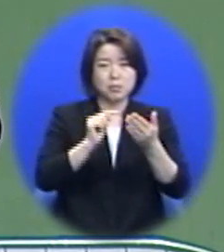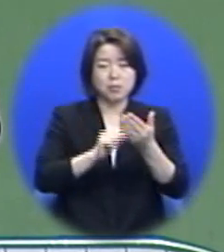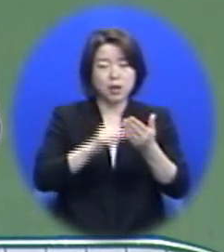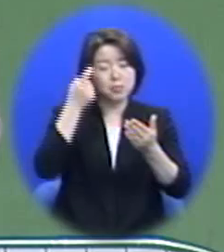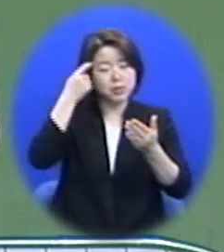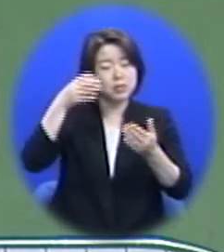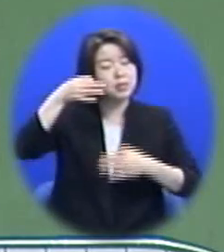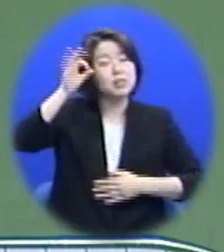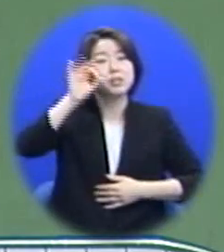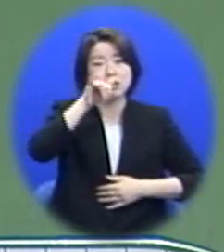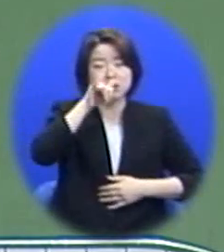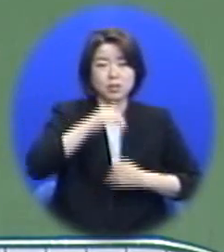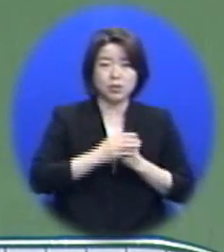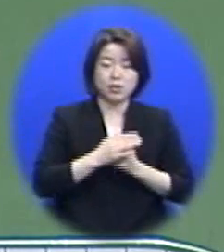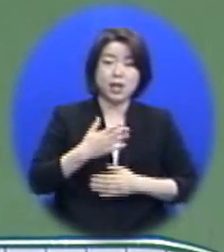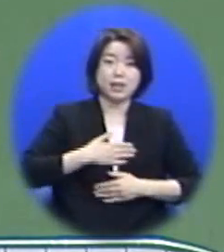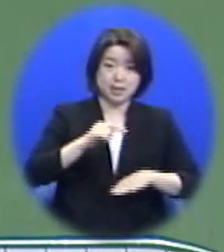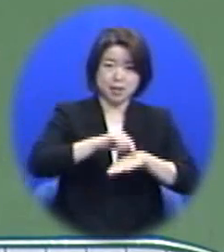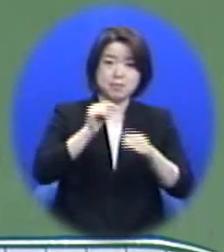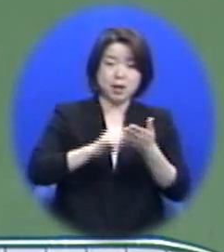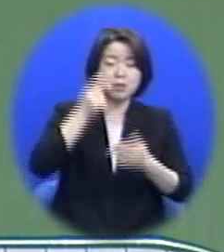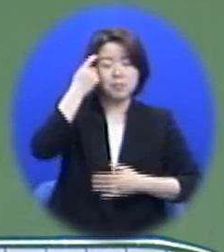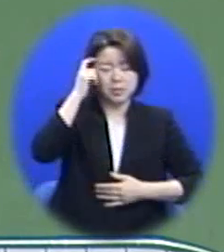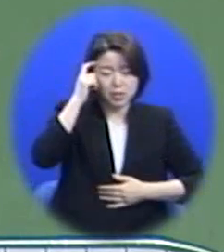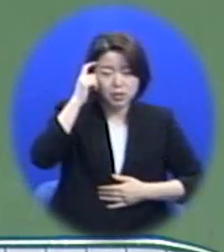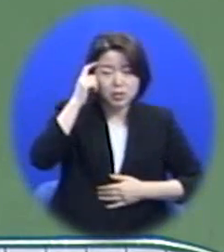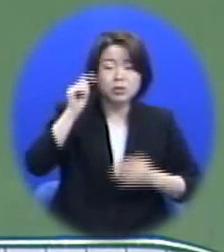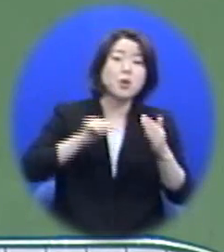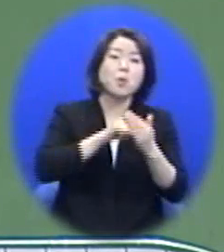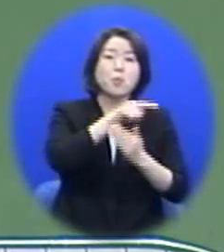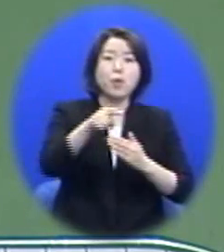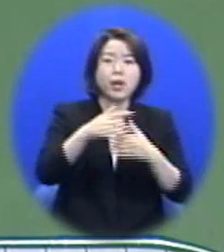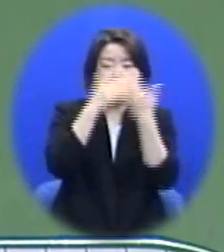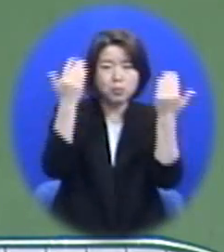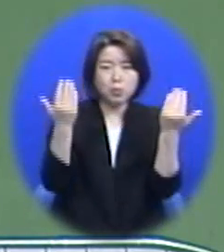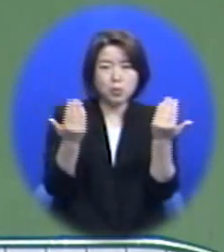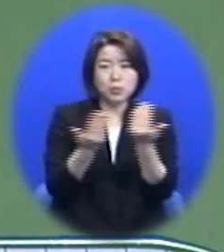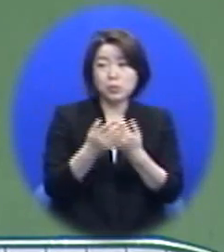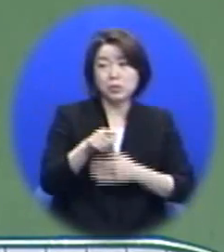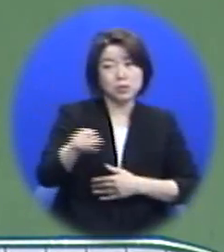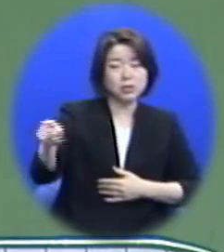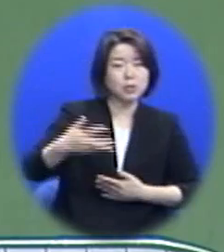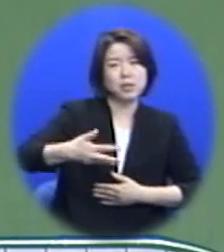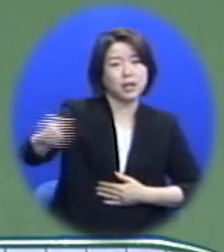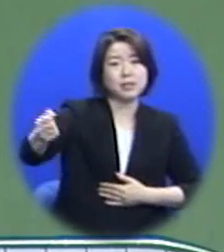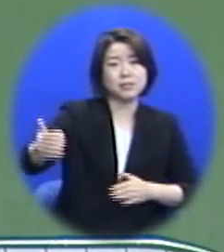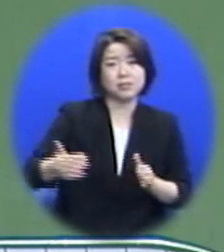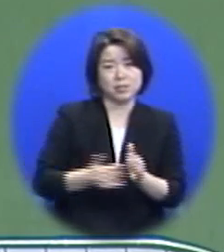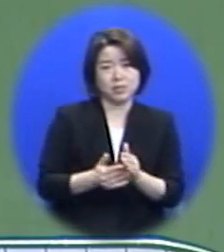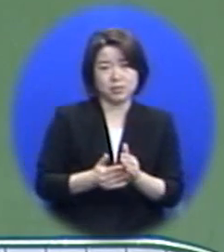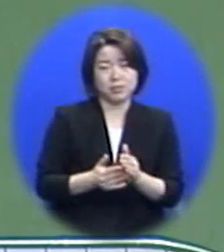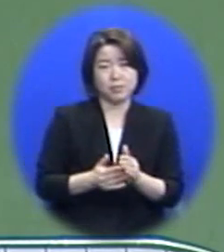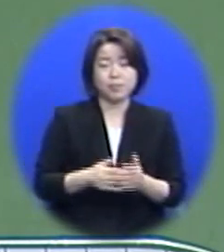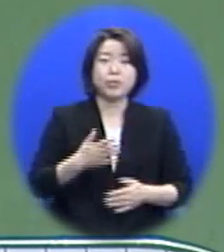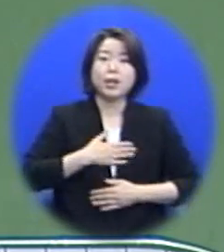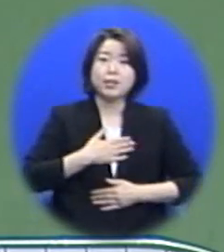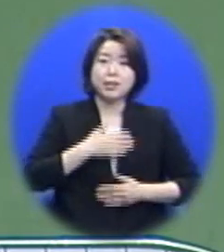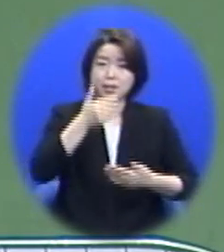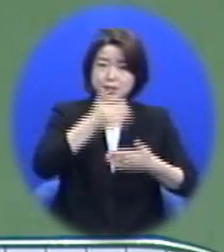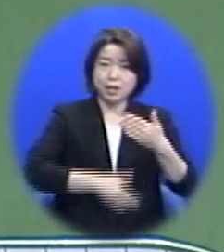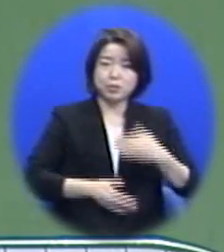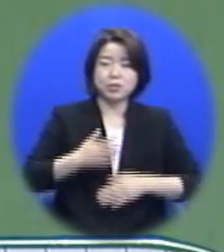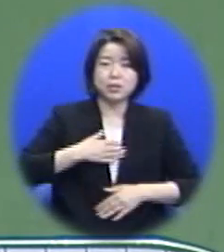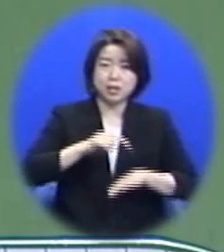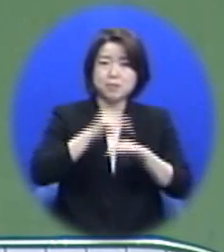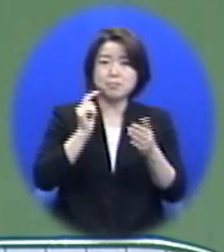들었습니다 내 마음과 정신 외에 모든 것을 저들이 다 뺏어가고 있 내게 남은 것은 내